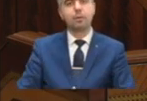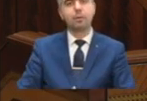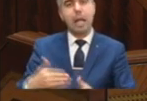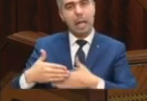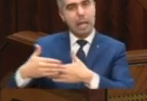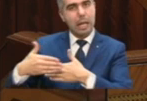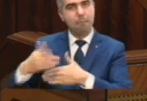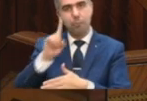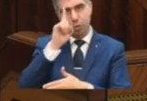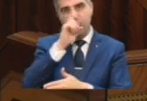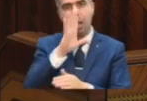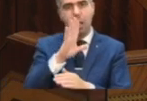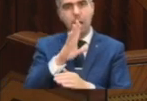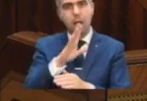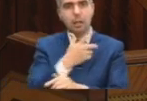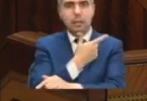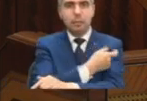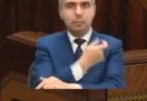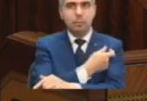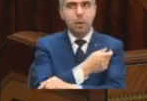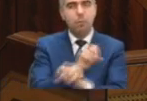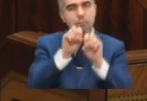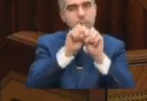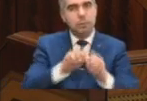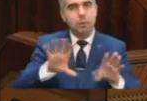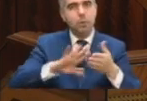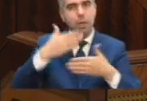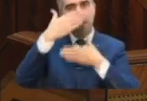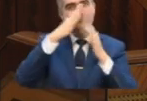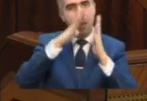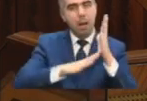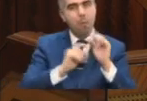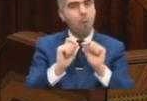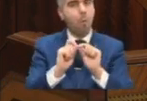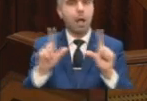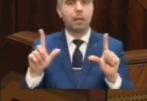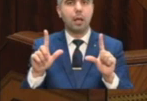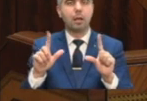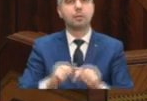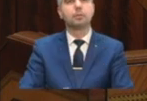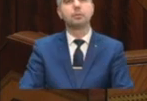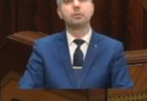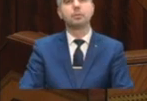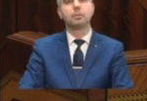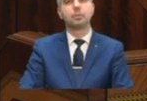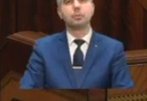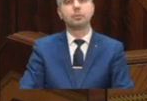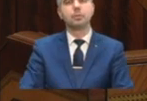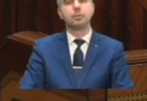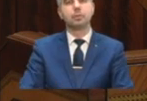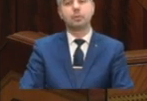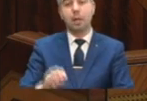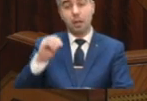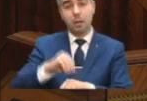على هاد الحملة الوطنية الكبرى، لأنه يكون واحد توضيح في هذا الجانب. علاش؟ لأن المسألة ترتبط